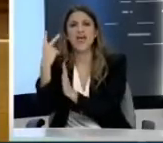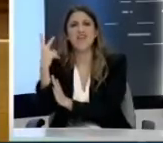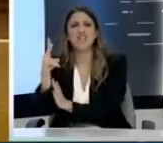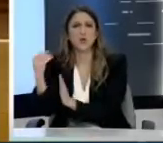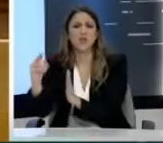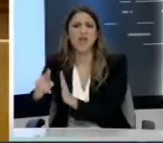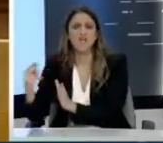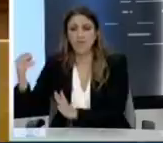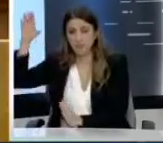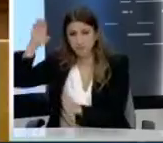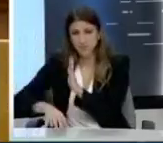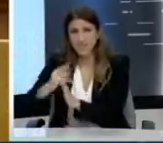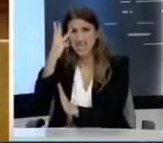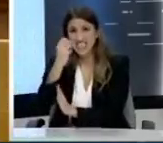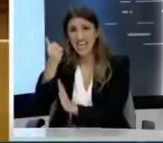21.720. Μείωση